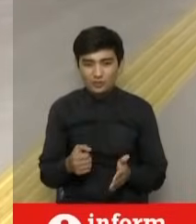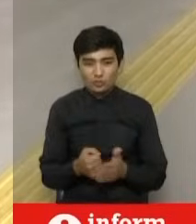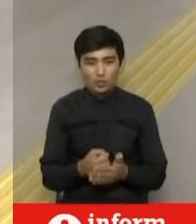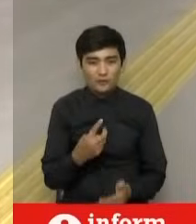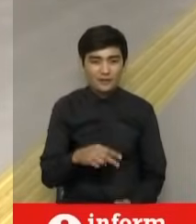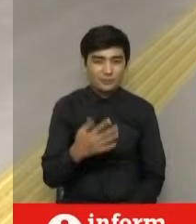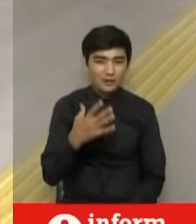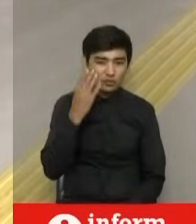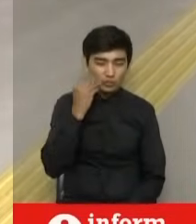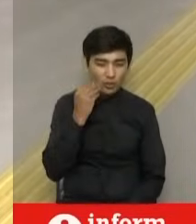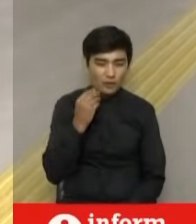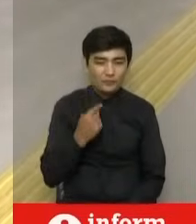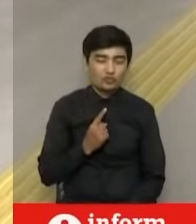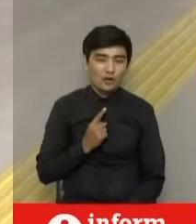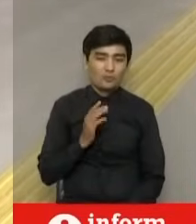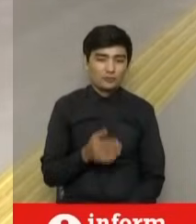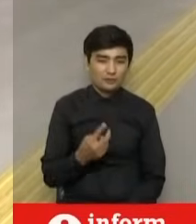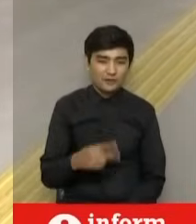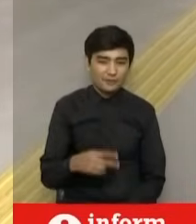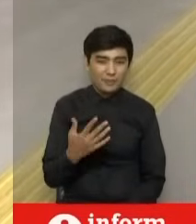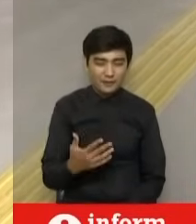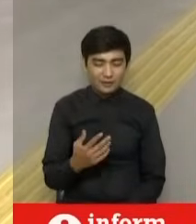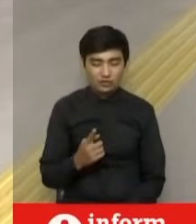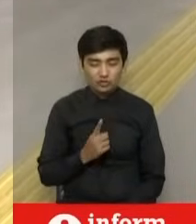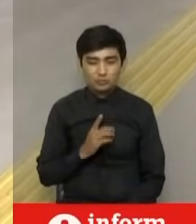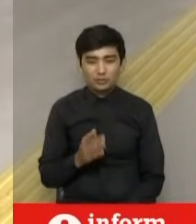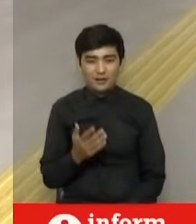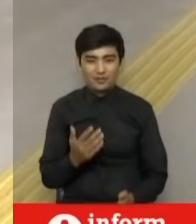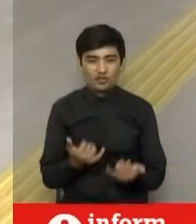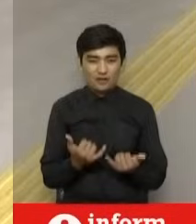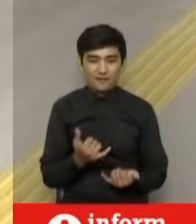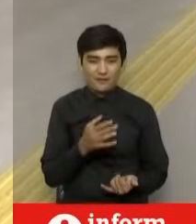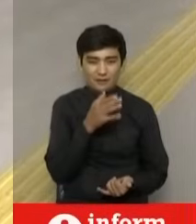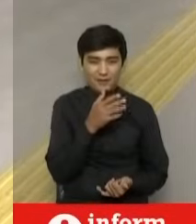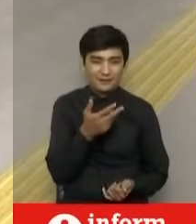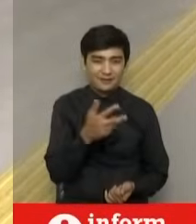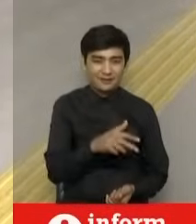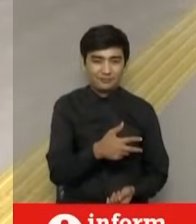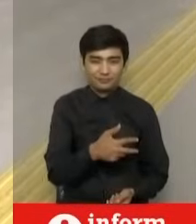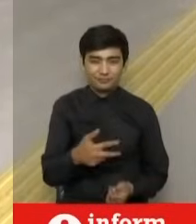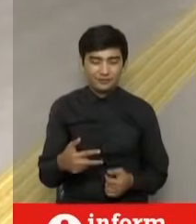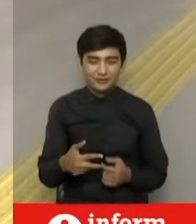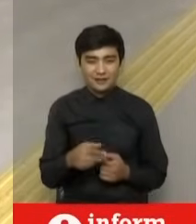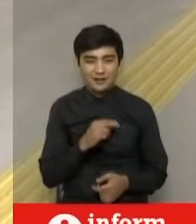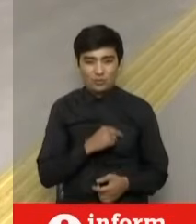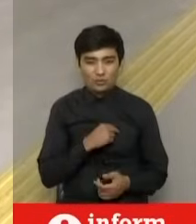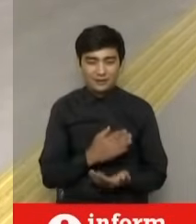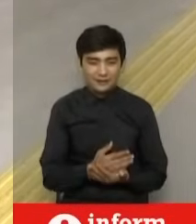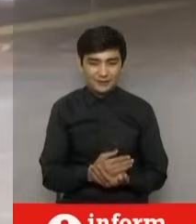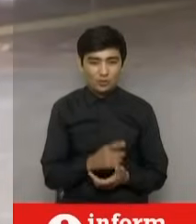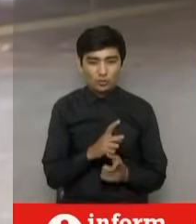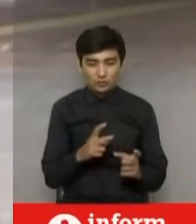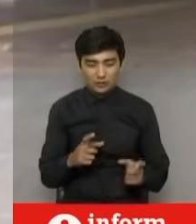25-го. Сейчас будем ждать 25-го. Сейчас в данное время на 3 этажах работает.